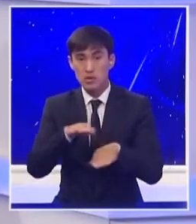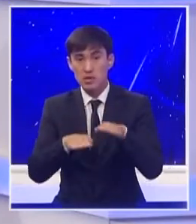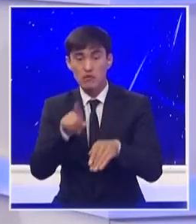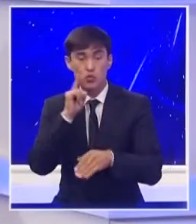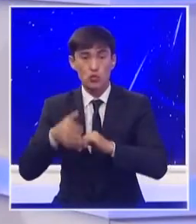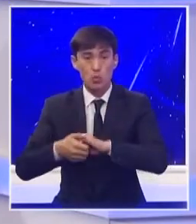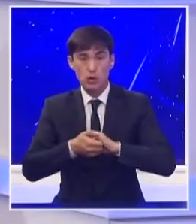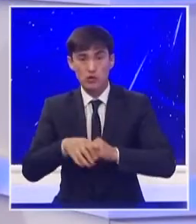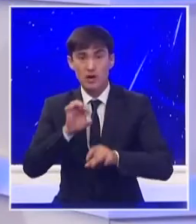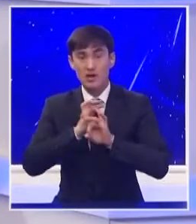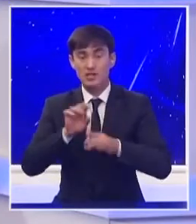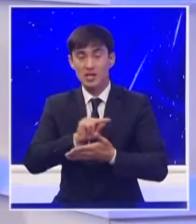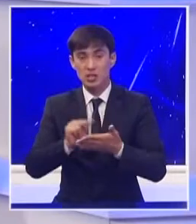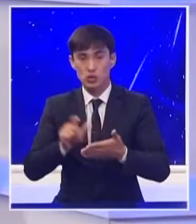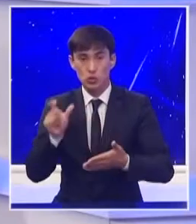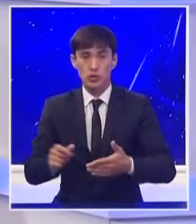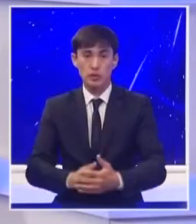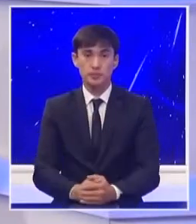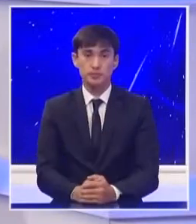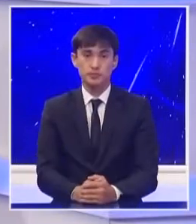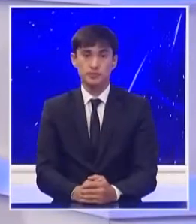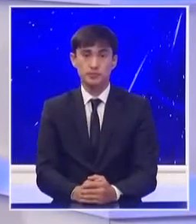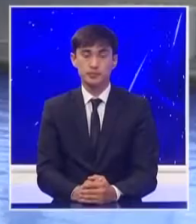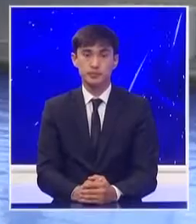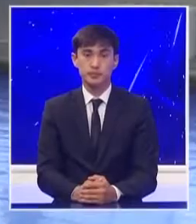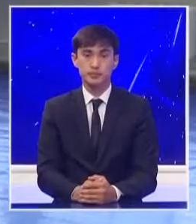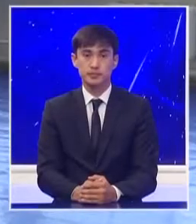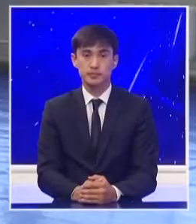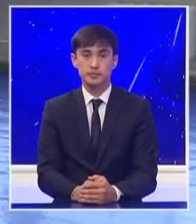юных борцов расскажет моя коллега Лилиана Штогрина.